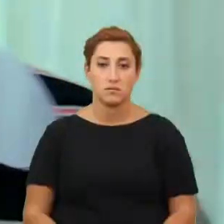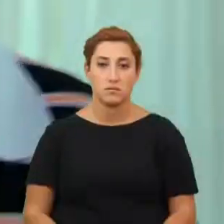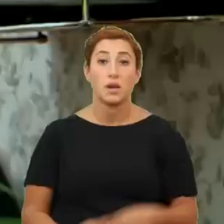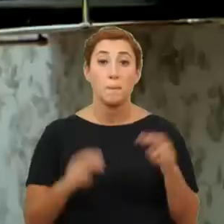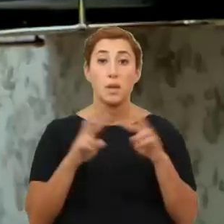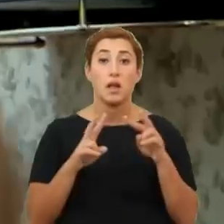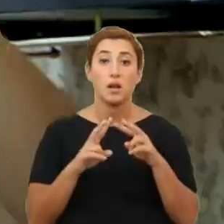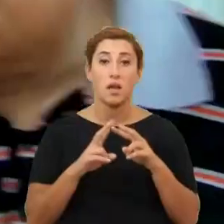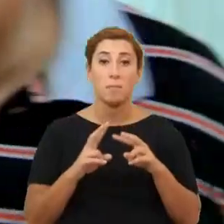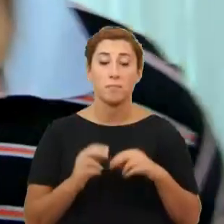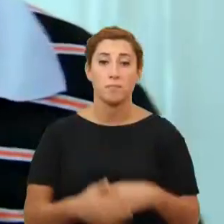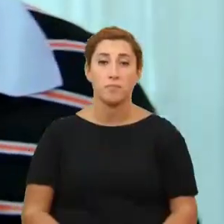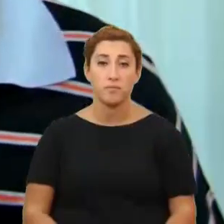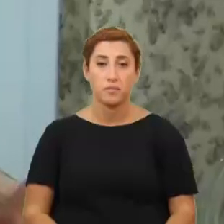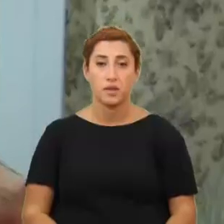Meryem.